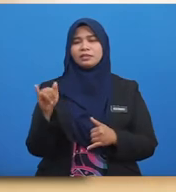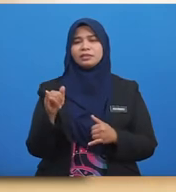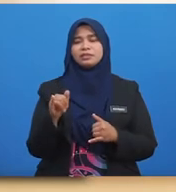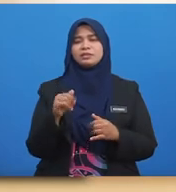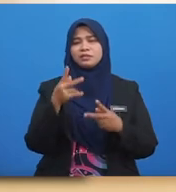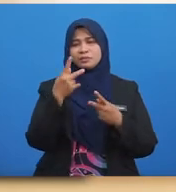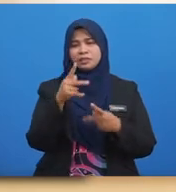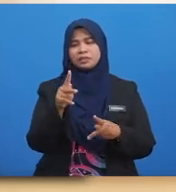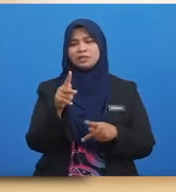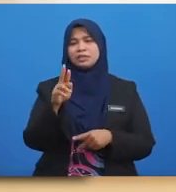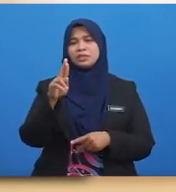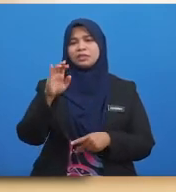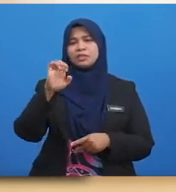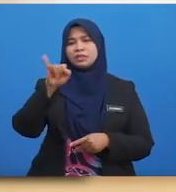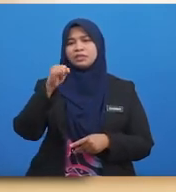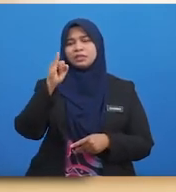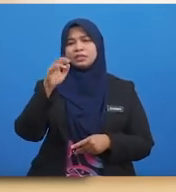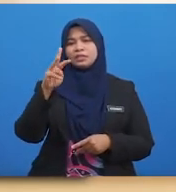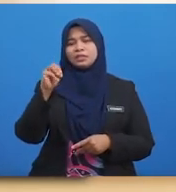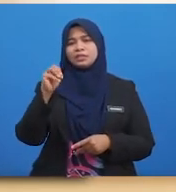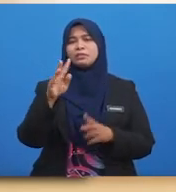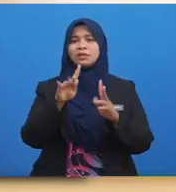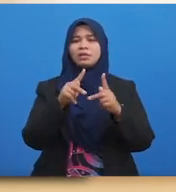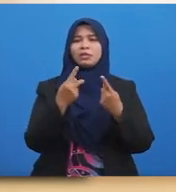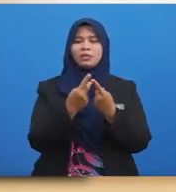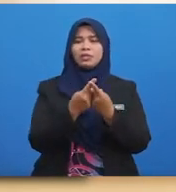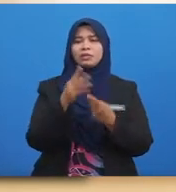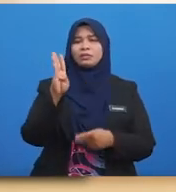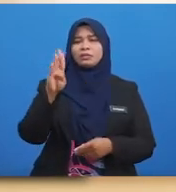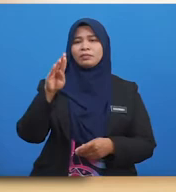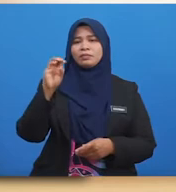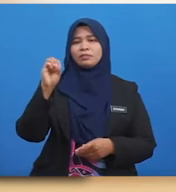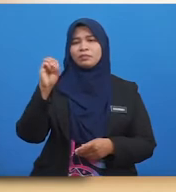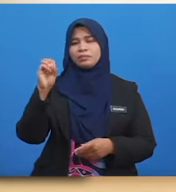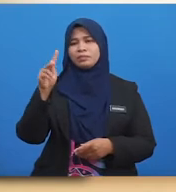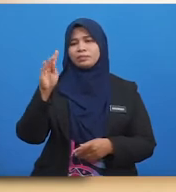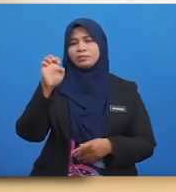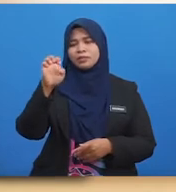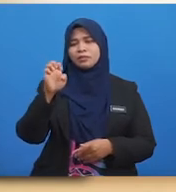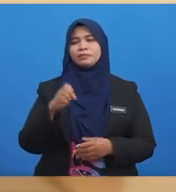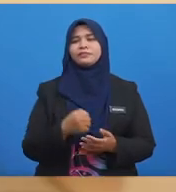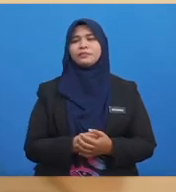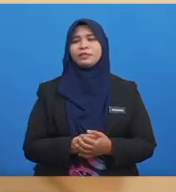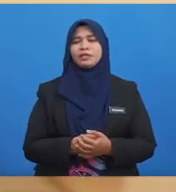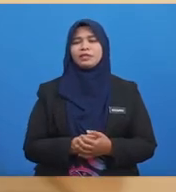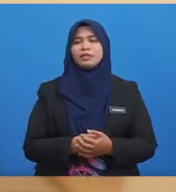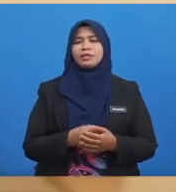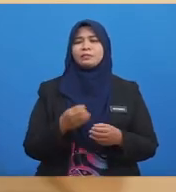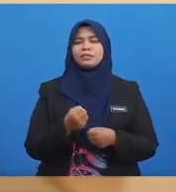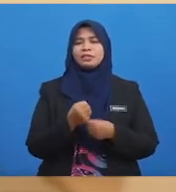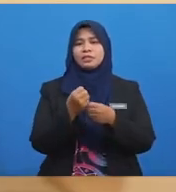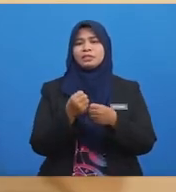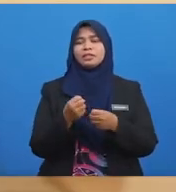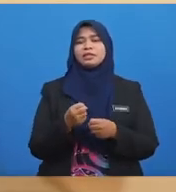itu, berakhirnya pemerintahan rejim dinasti keluarga Brooke di Sarawak. Penyerahan